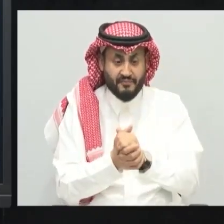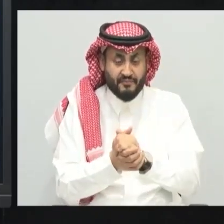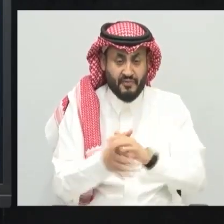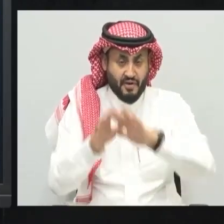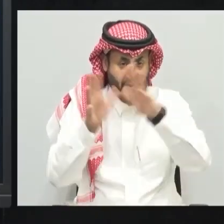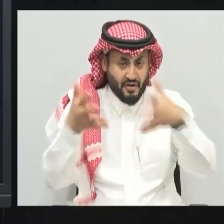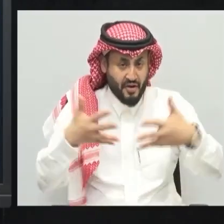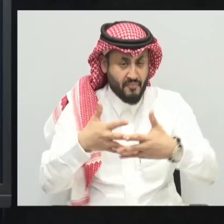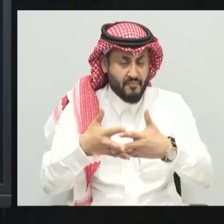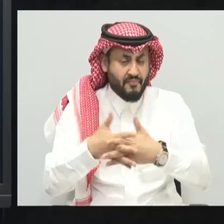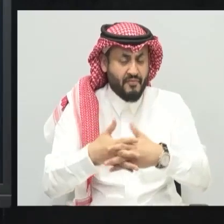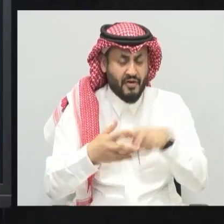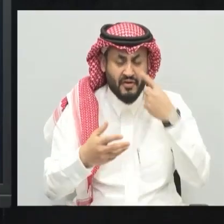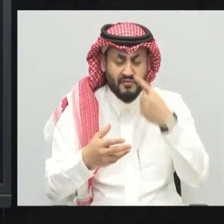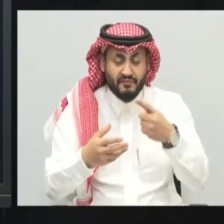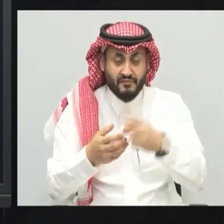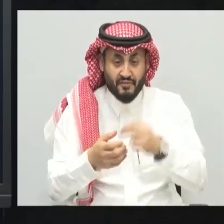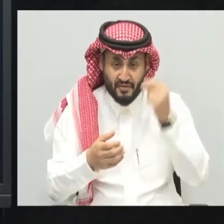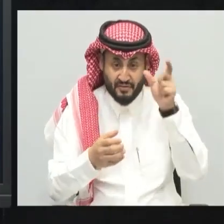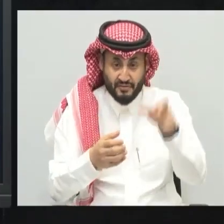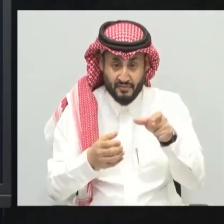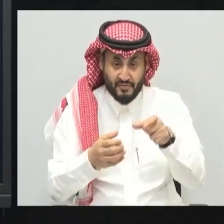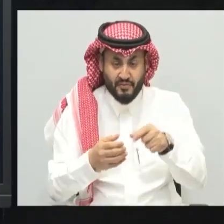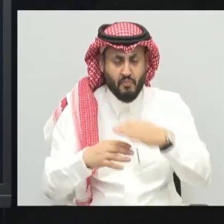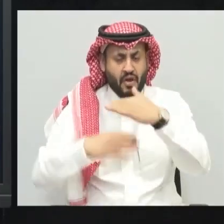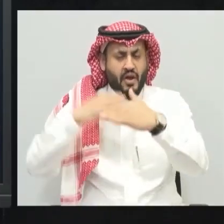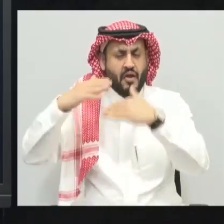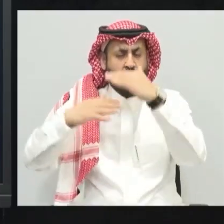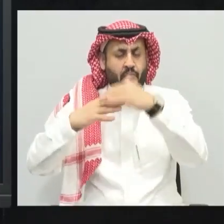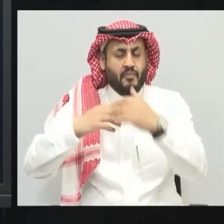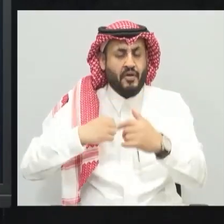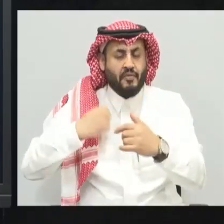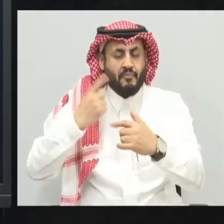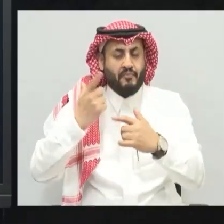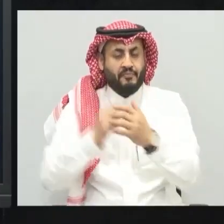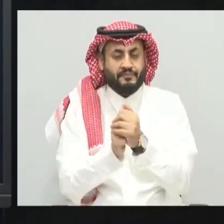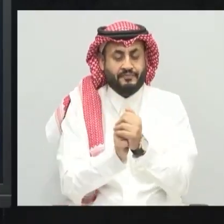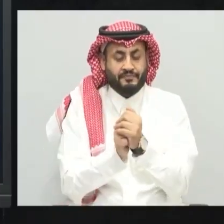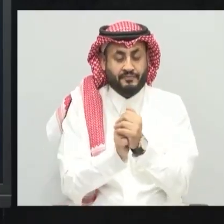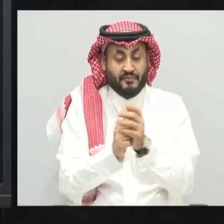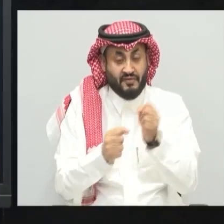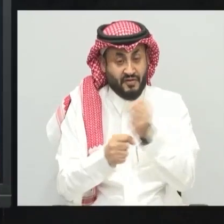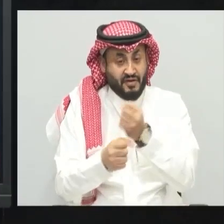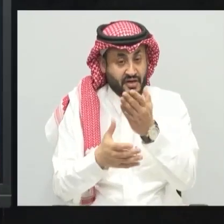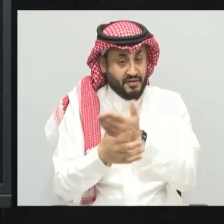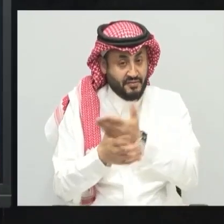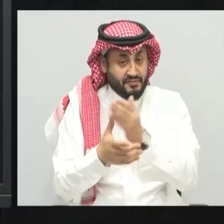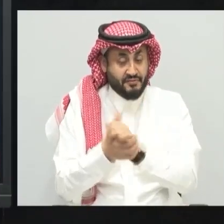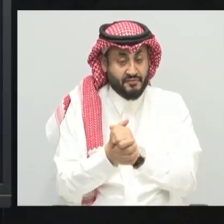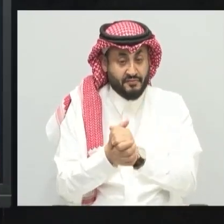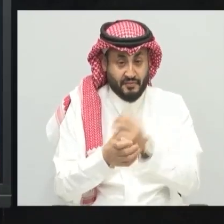تنتظم سنجد ان الشخص يحقق نجاحات وابداع وتميز في عمله لانه